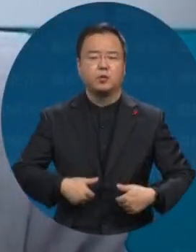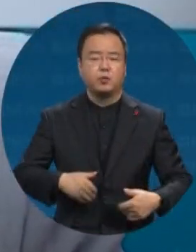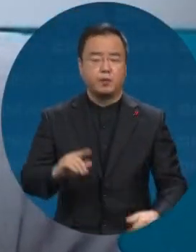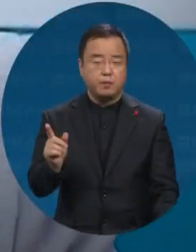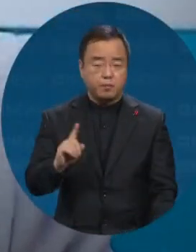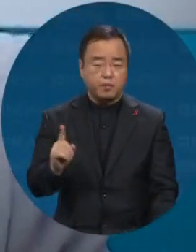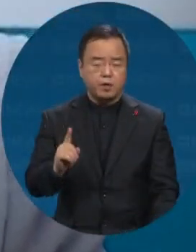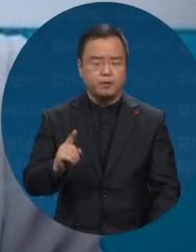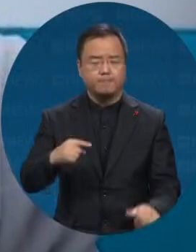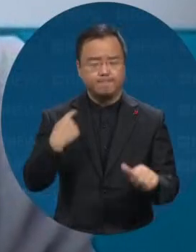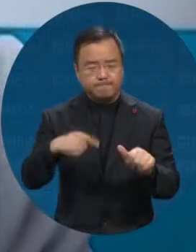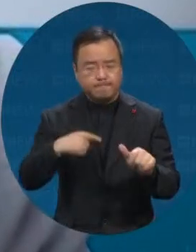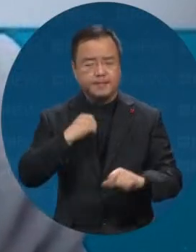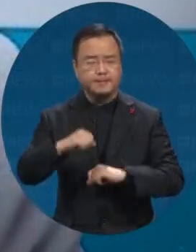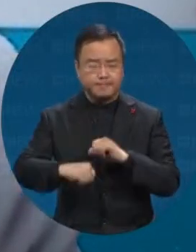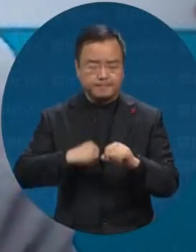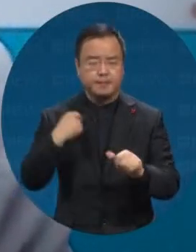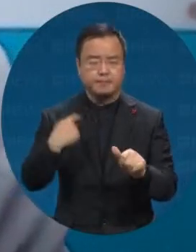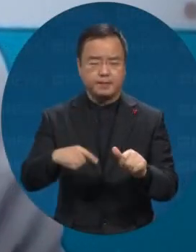있는 권리입니다